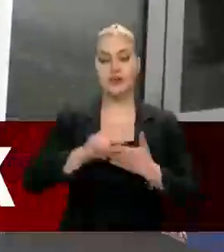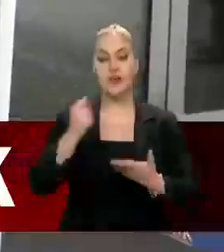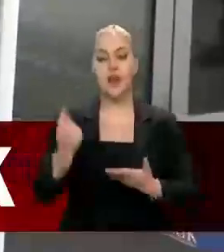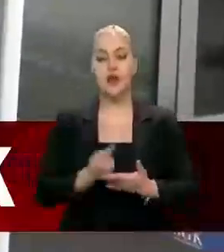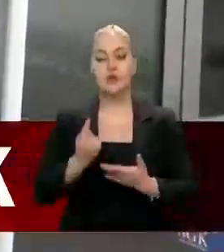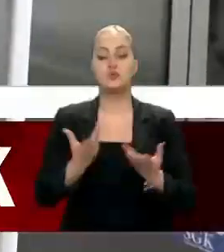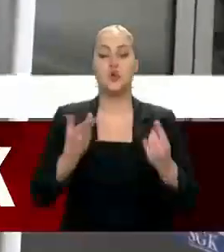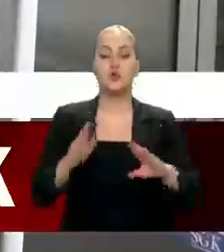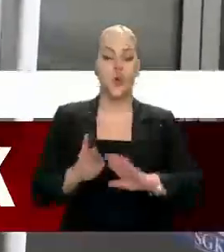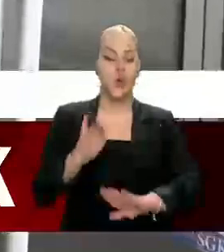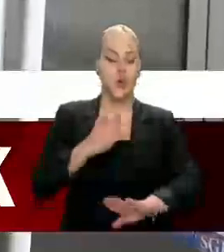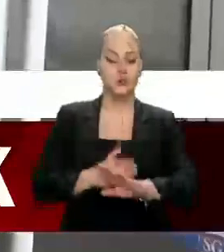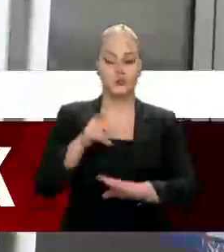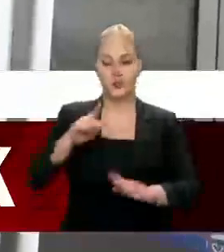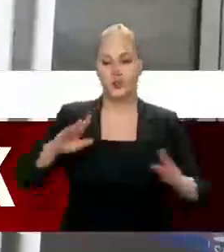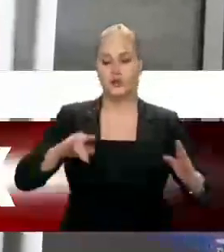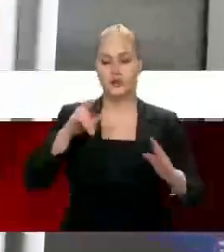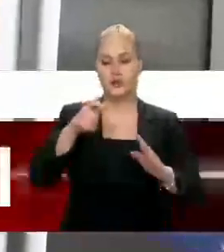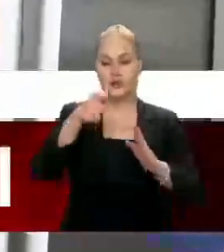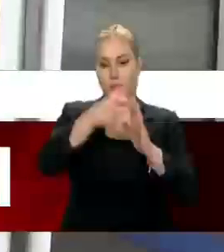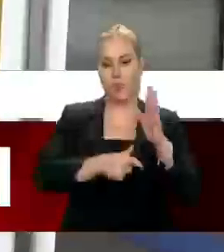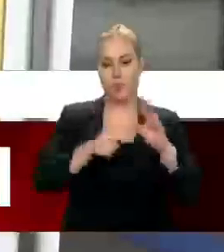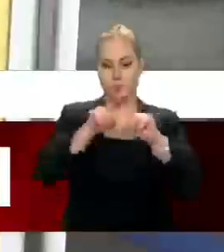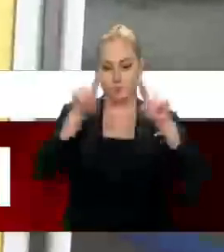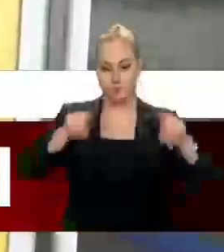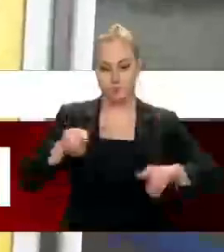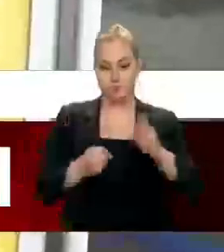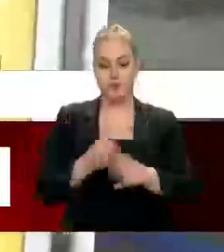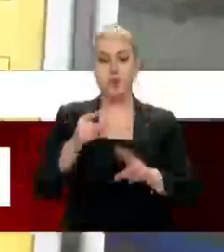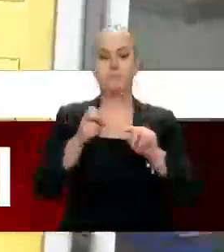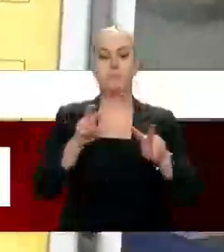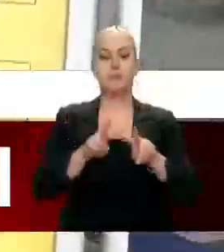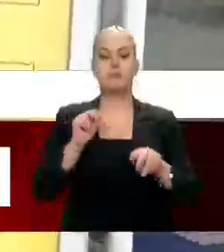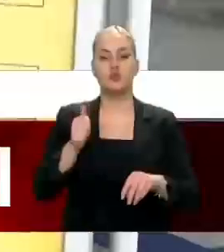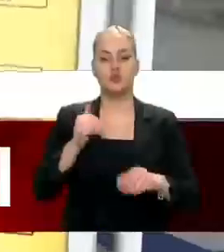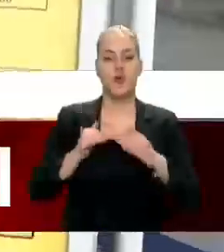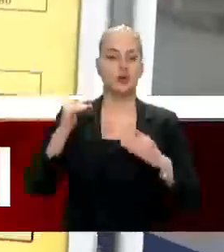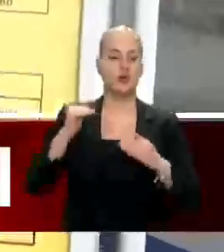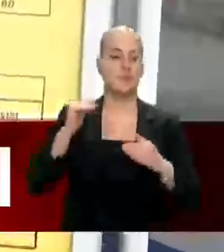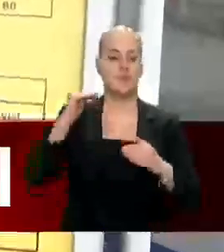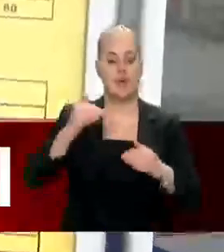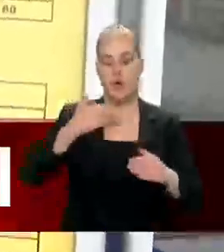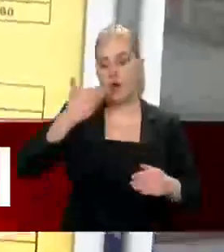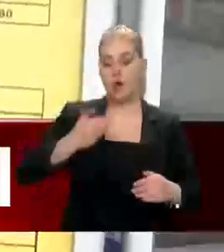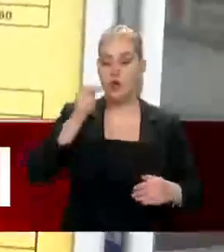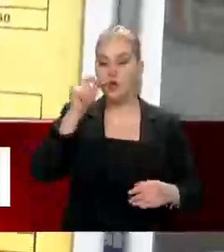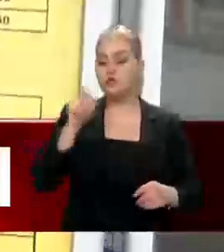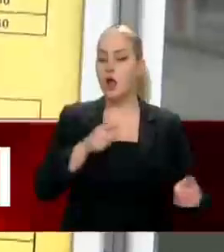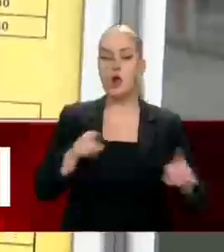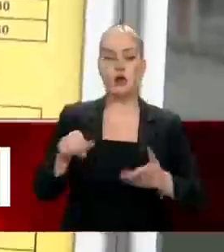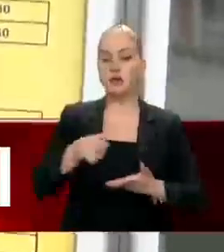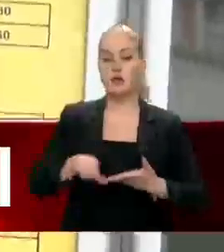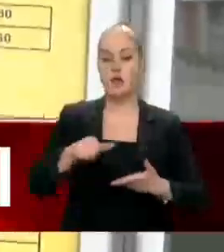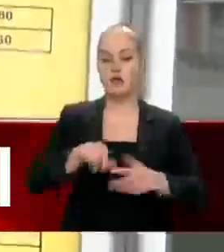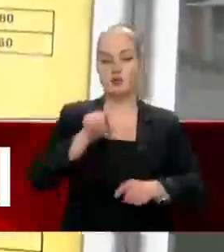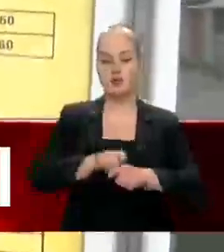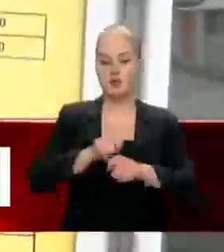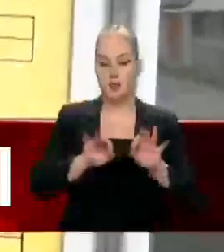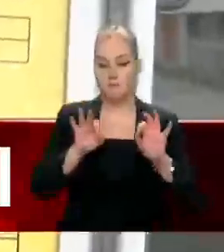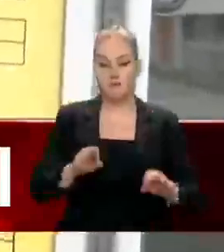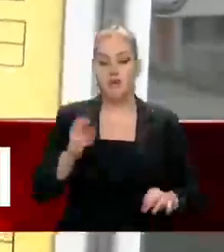yazmadan önce işte bu tablo karşılayacak Bu tablo kademeli Prim gün sayısını gösteriyor kişi hangi tarihte işe başladığı ve